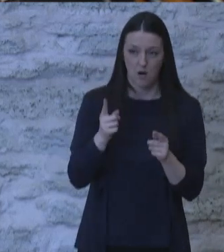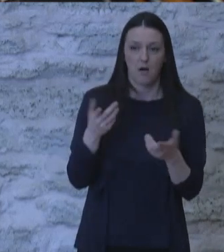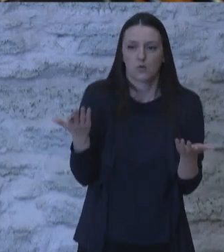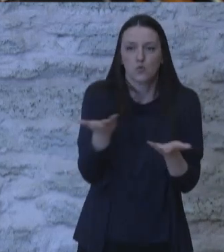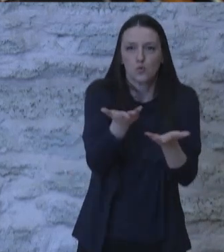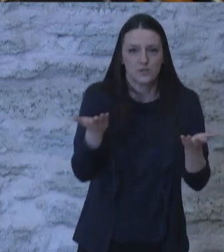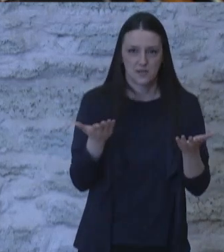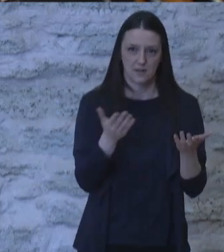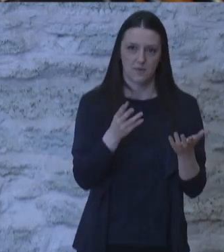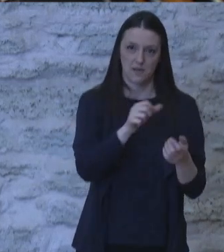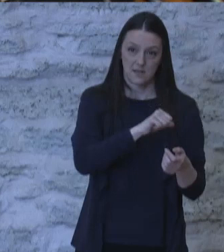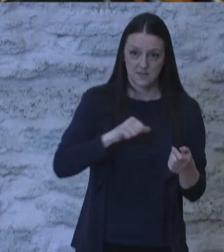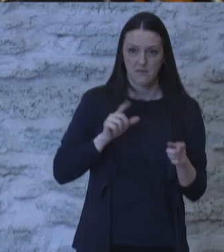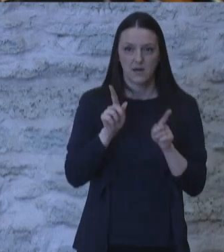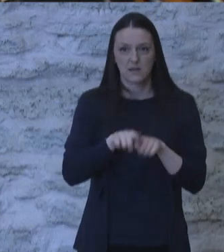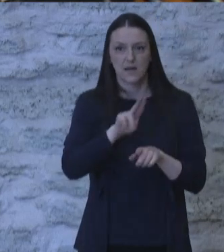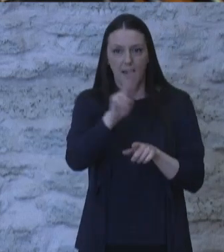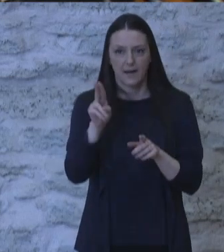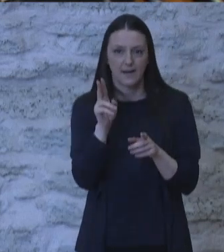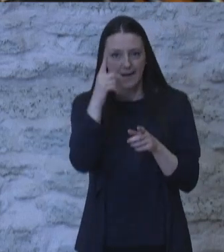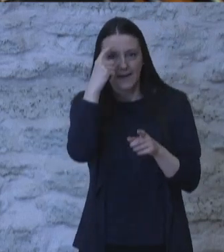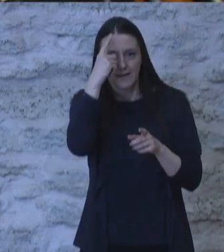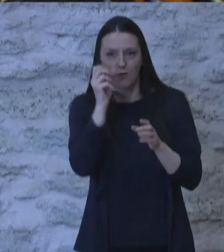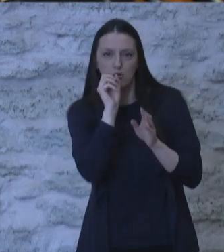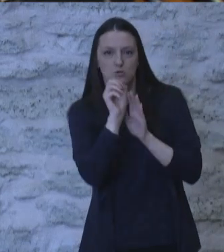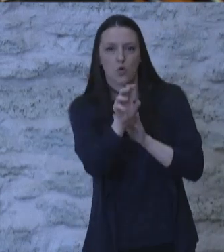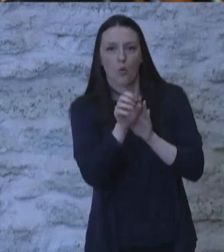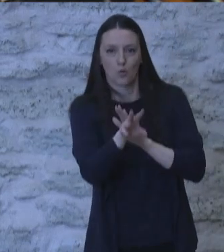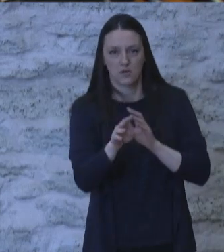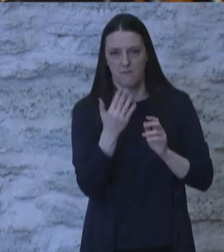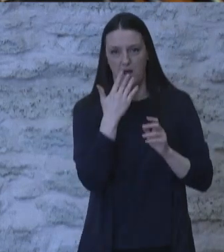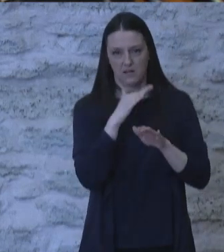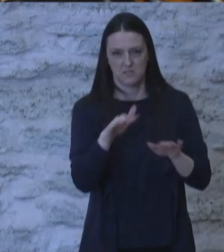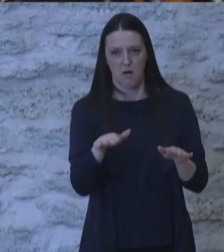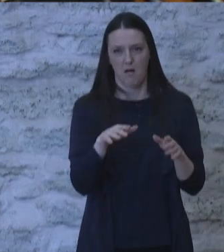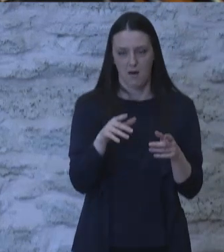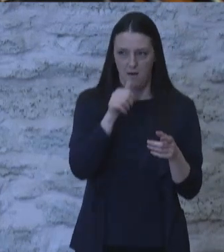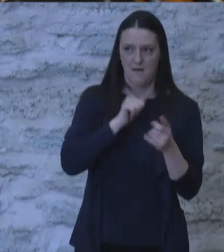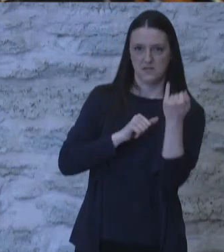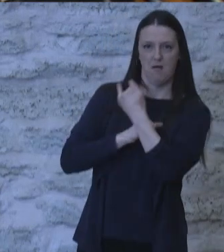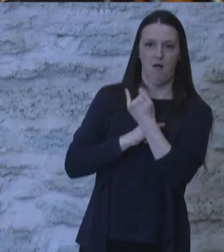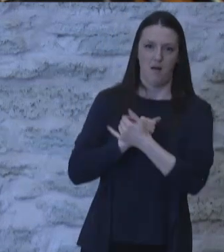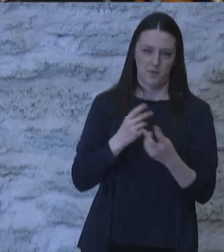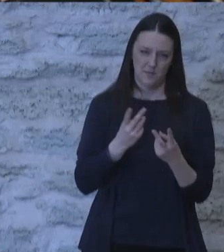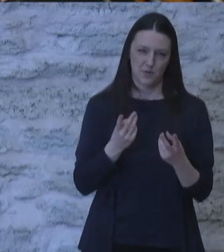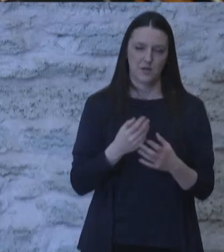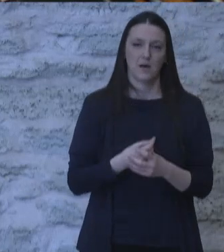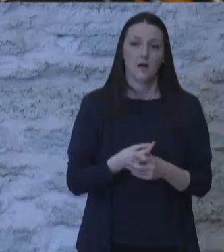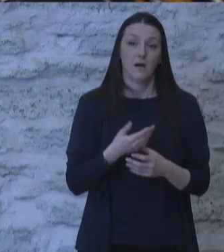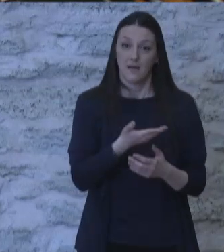asjad ise, vaid keegi on ette sokkutanud. Te ei usu ajakirjanduse ise toimimisse. Ja